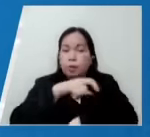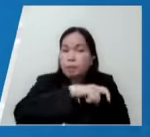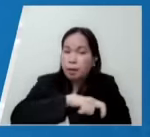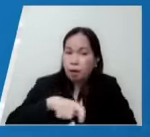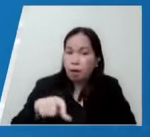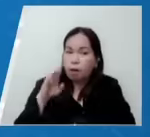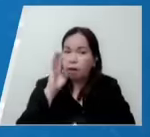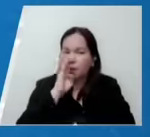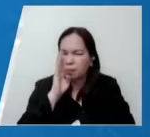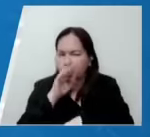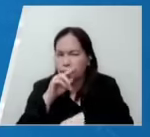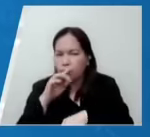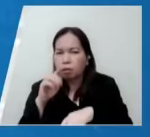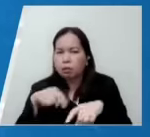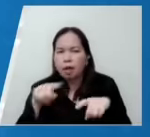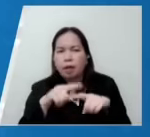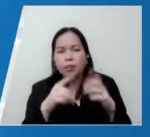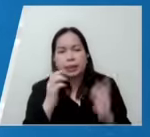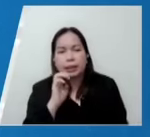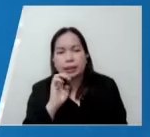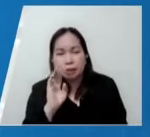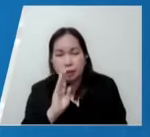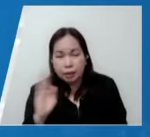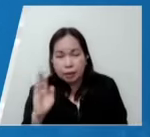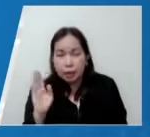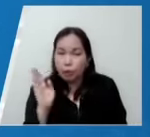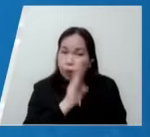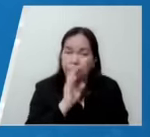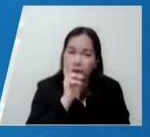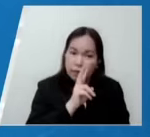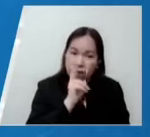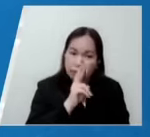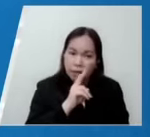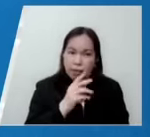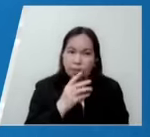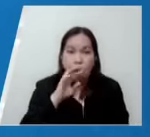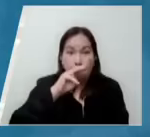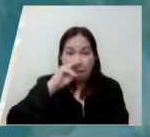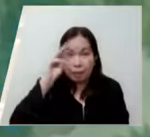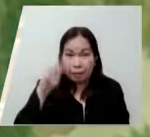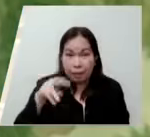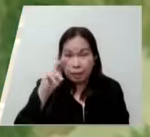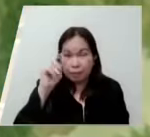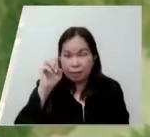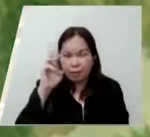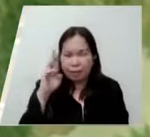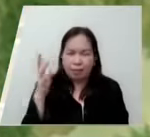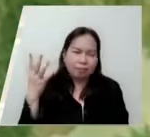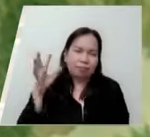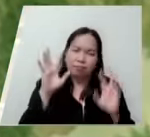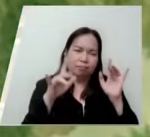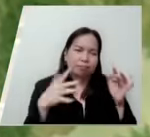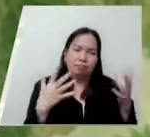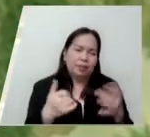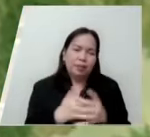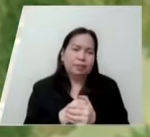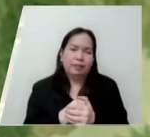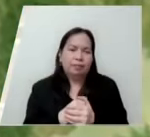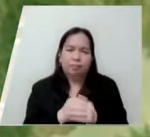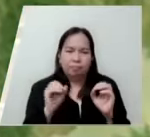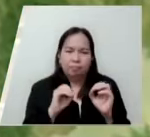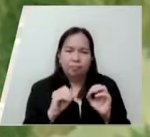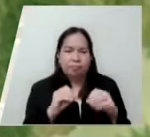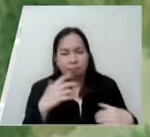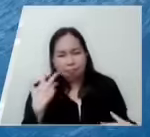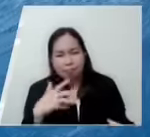Eastern at Western Visayas. Mababa naman ang tsansa ng ulan sa Metro Manila. Kahit umaabot sa bansa ang epekto ng trough o extension ng LPA,